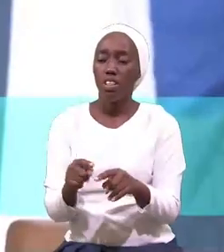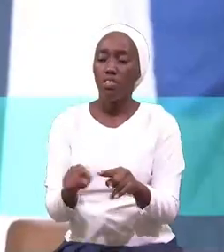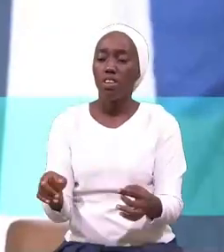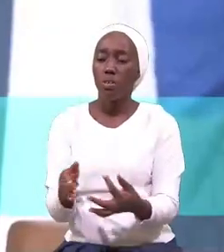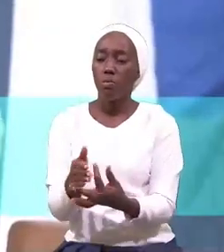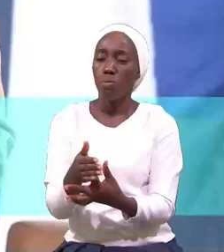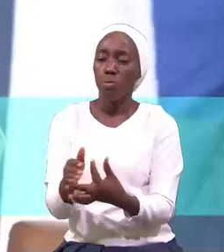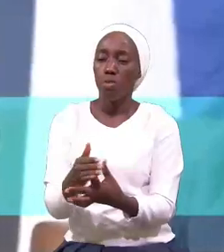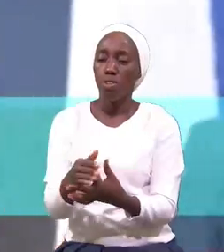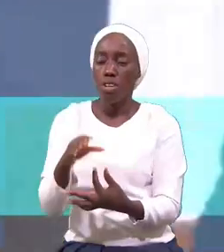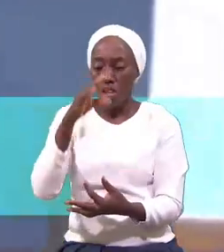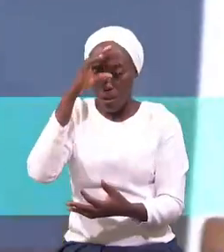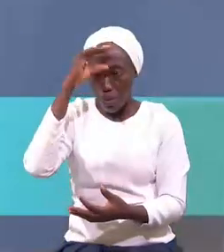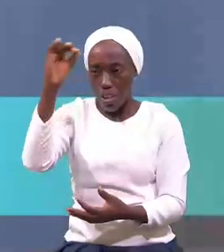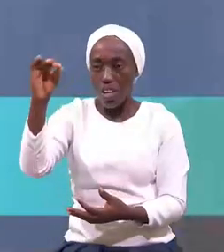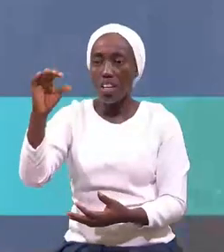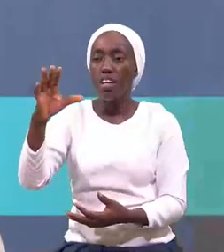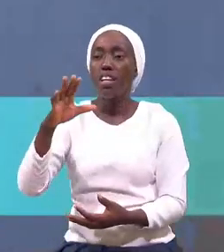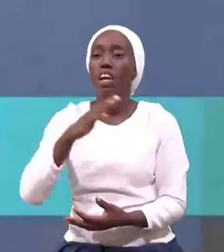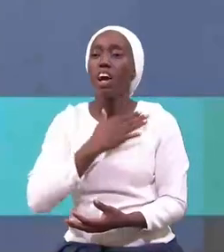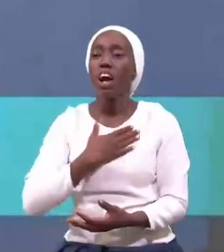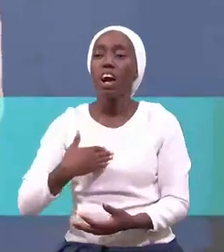il ne fait pas de différence entre les hommes et les femmes,